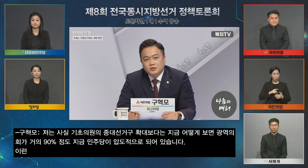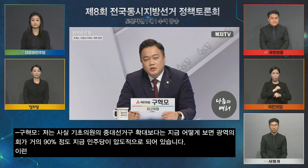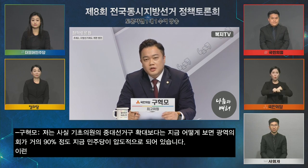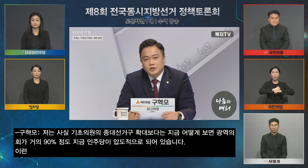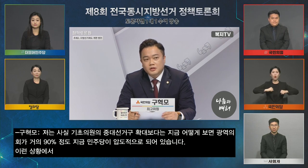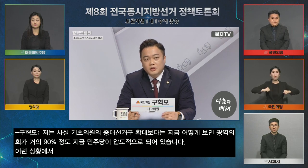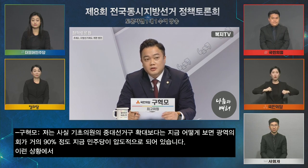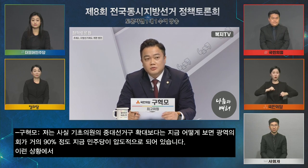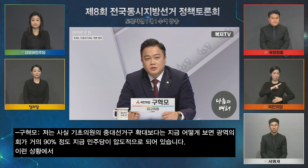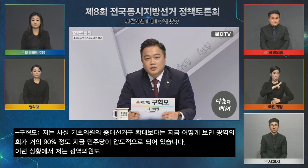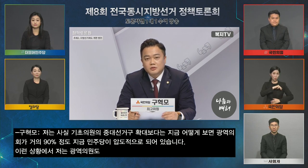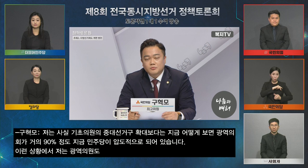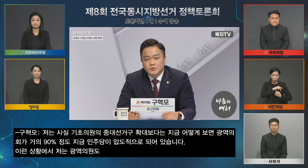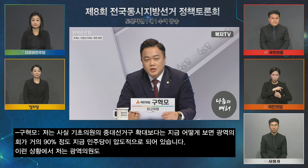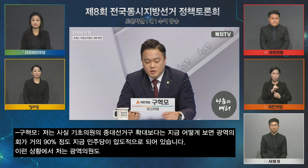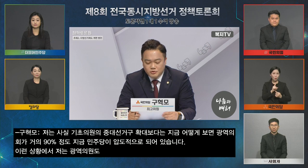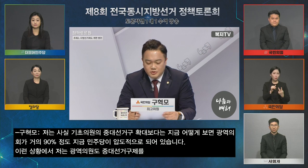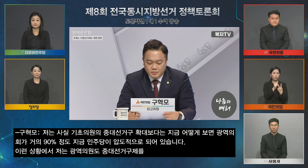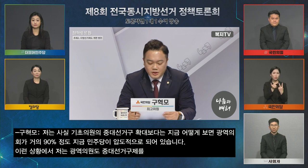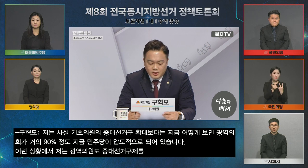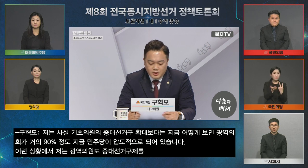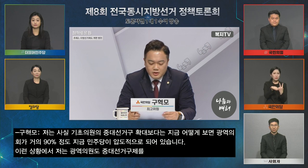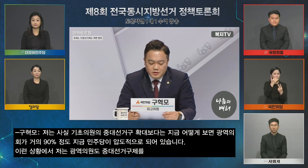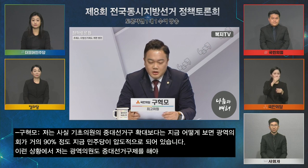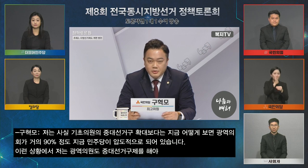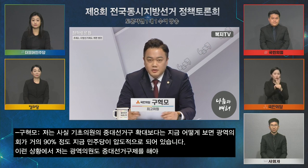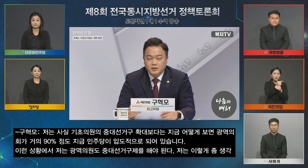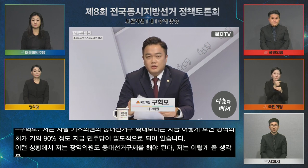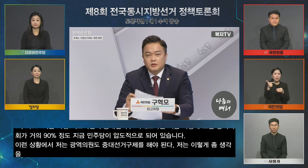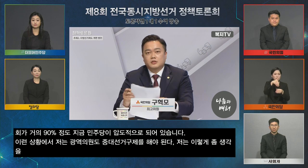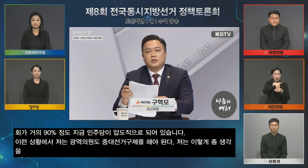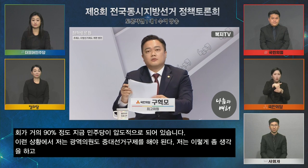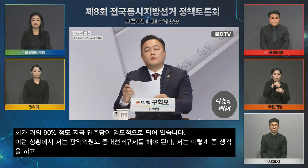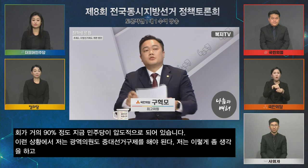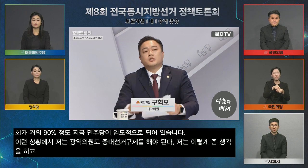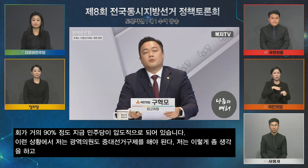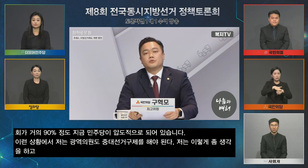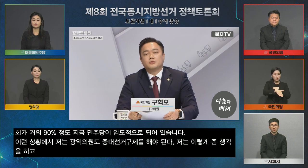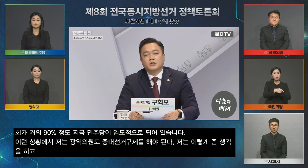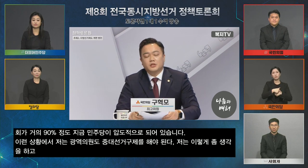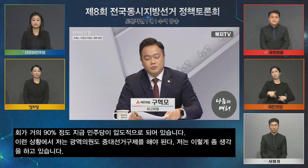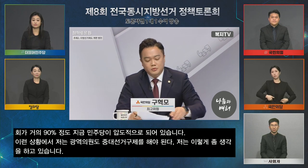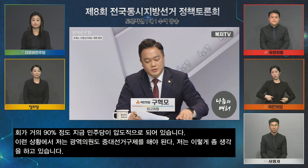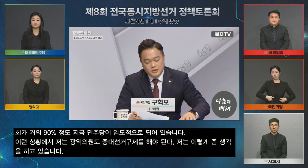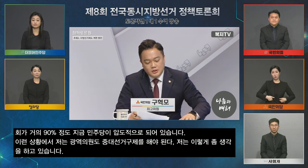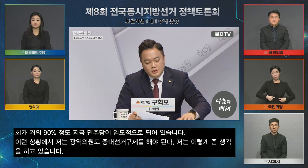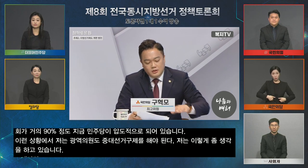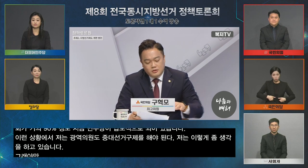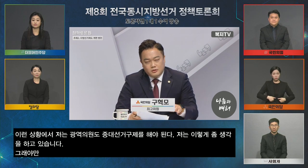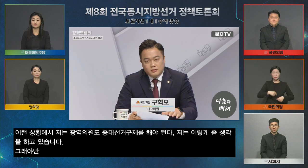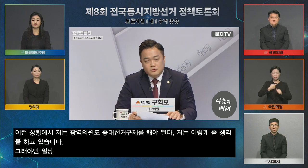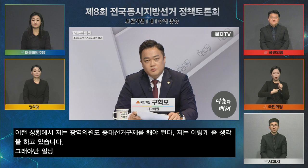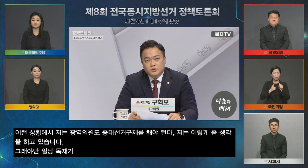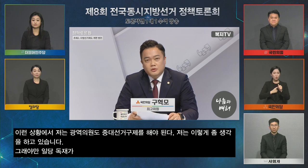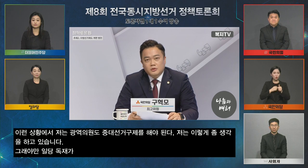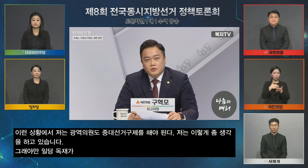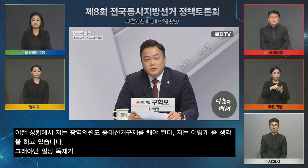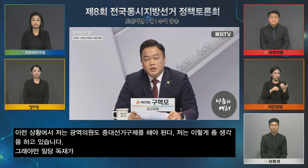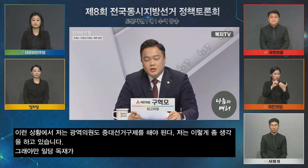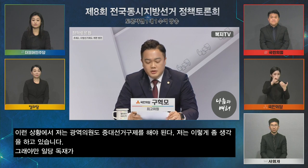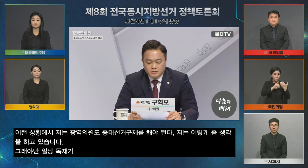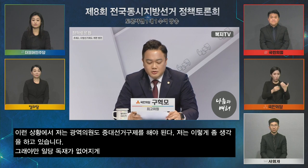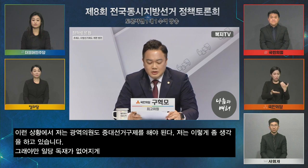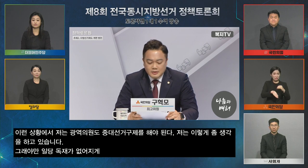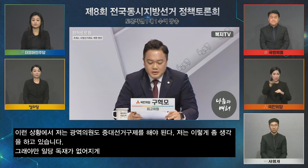선거구제를 해야 된다 저는 이렇게 좀 생각을 하고 있습니다. 그래야만 일단 독재가 없어지게 되고 좀 더